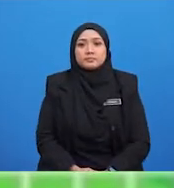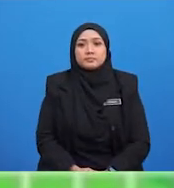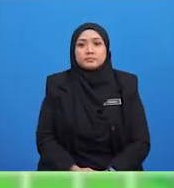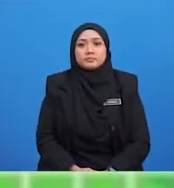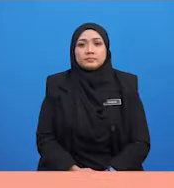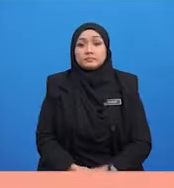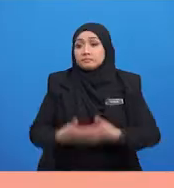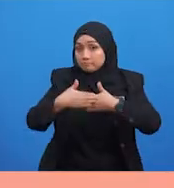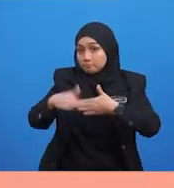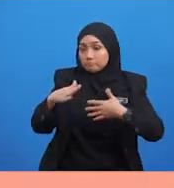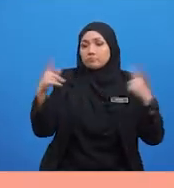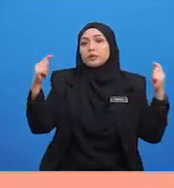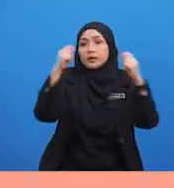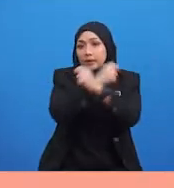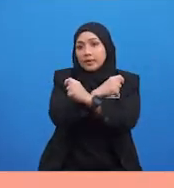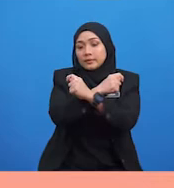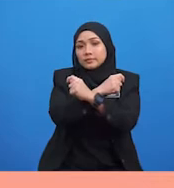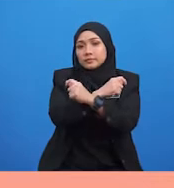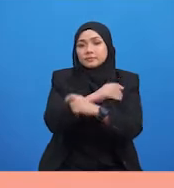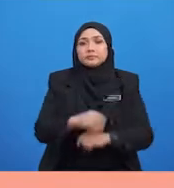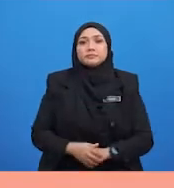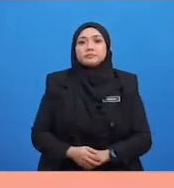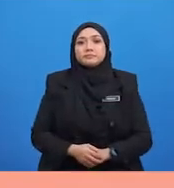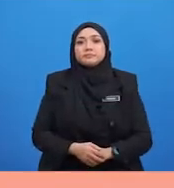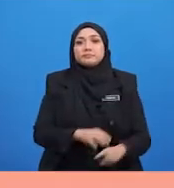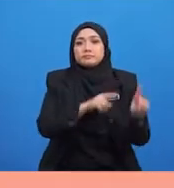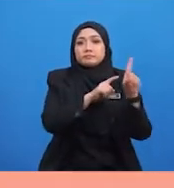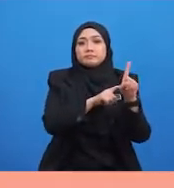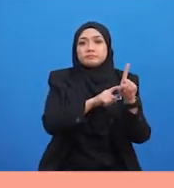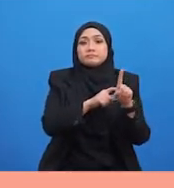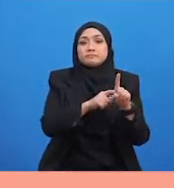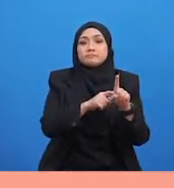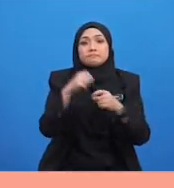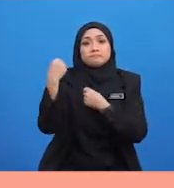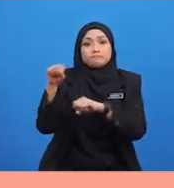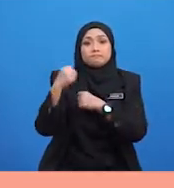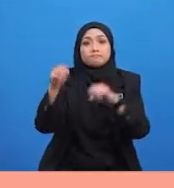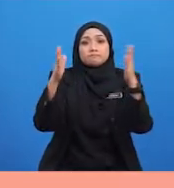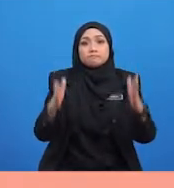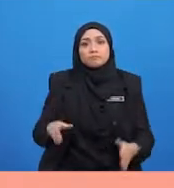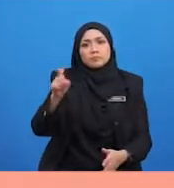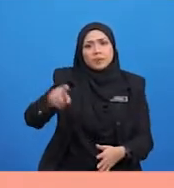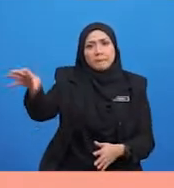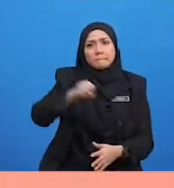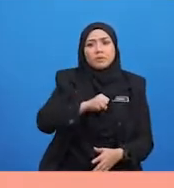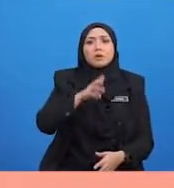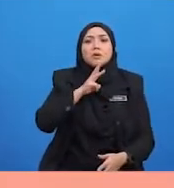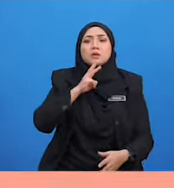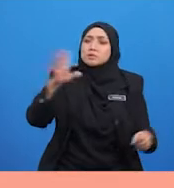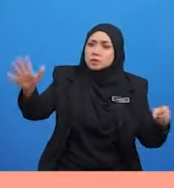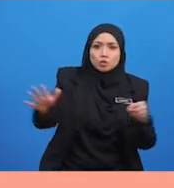peluh. Manakala selepas pertandingan, 1. Atlet perlu mengambil